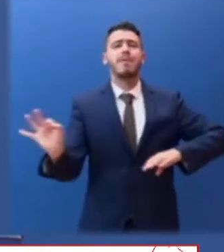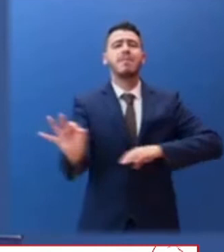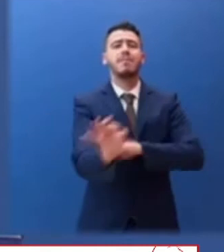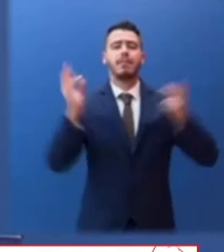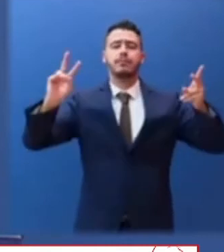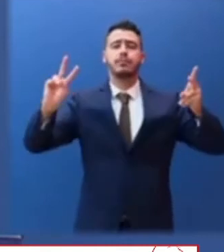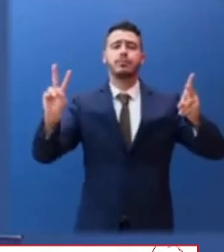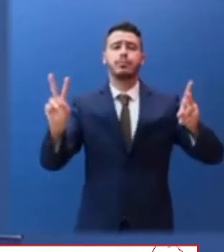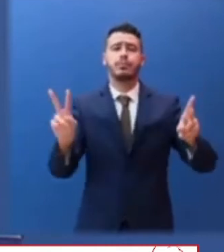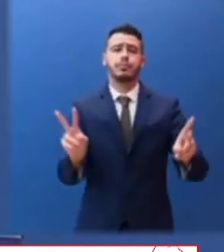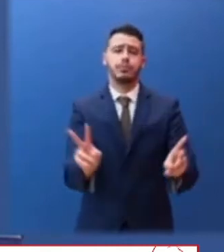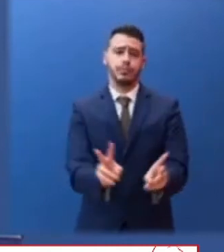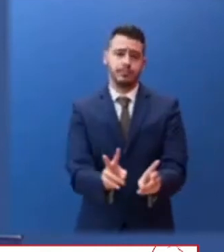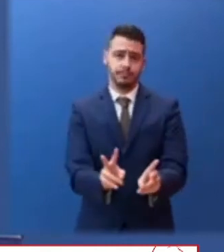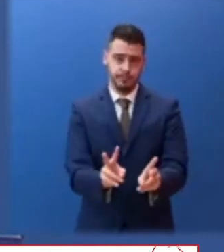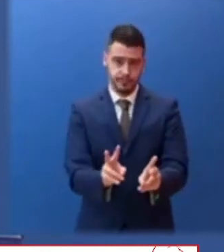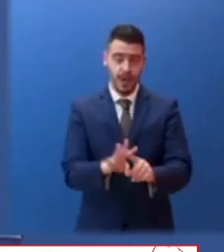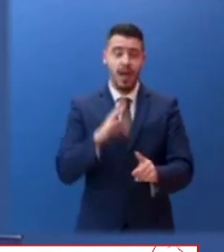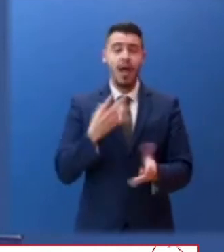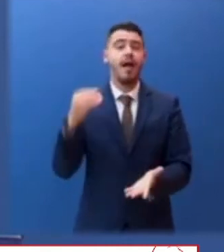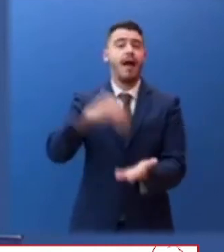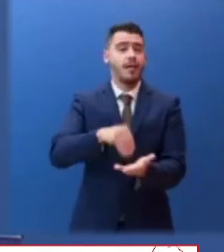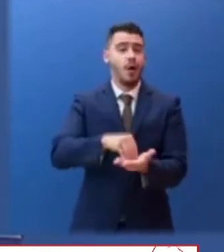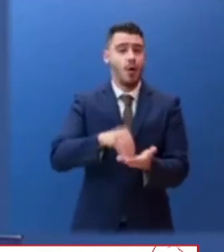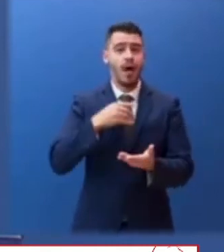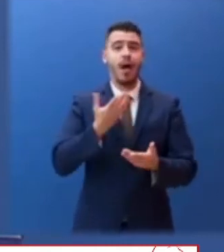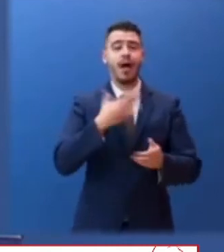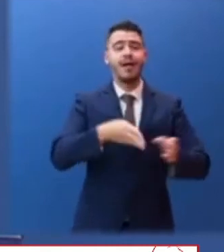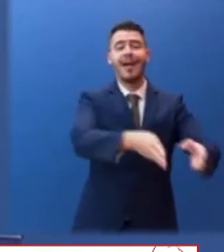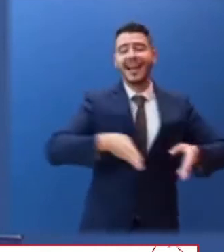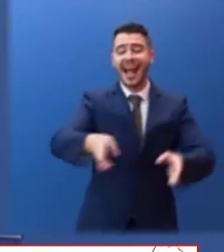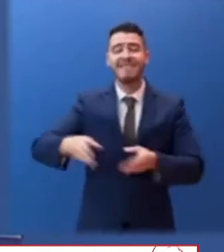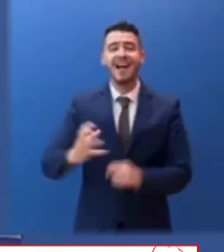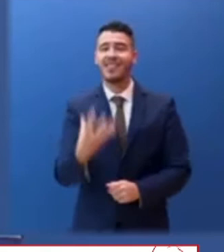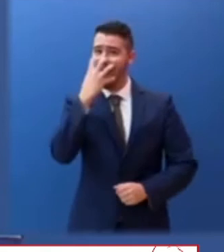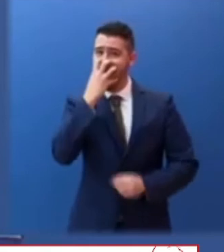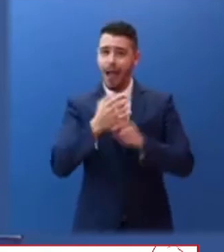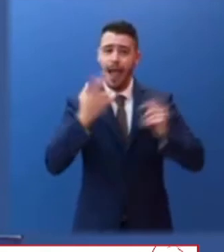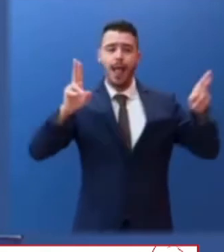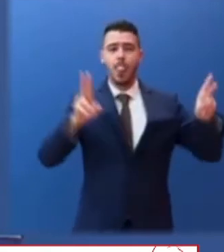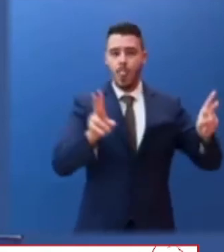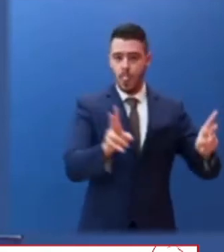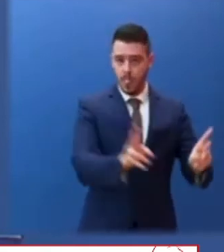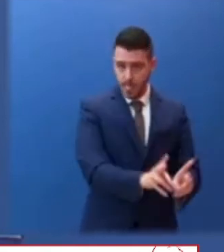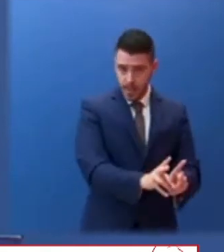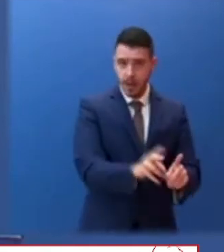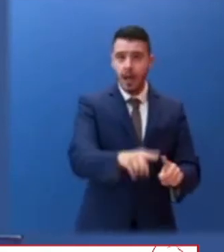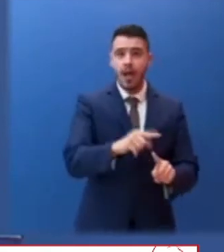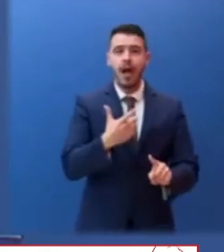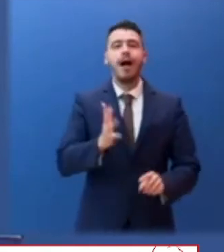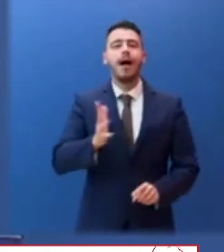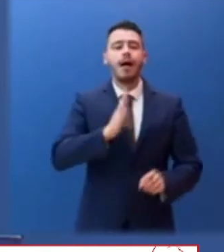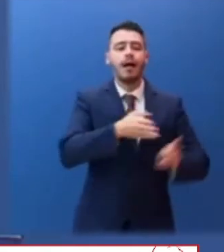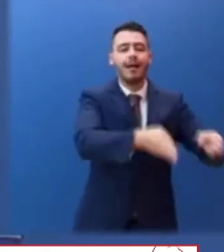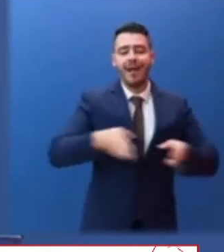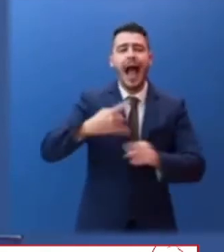μέσου όρου των κρουσμάτων. Επίσης, οι κατηλημμένες κλίνες ΜΕΘ βαίνουν μειούμενες, ενώ αυξάνεται και ο αριθμός των κενών